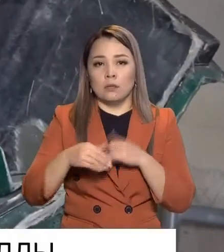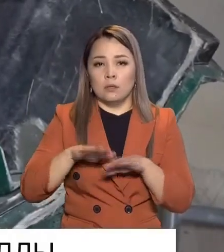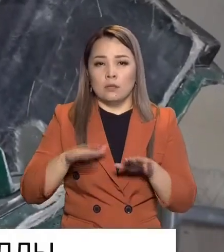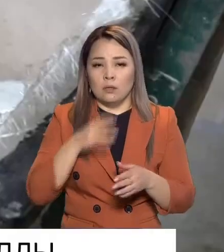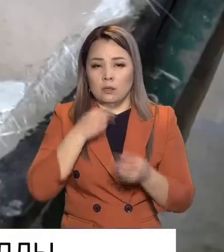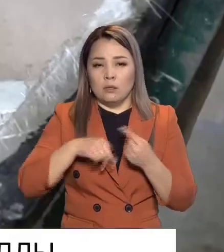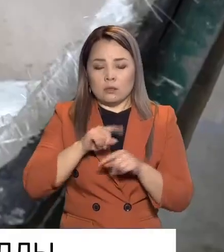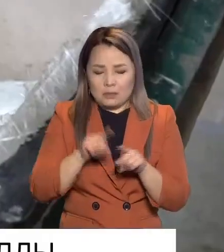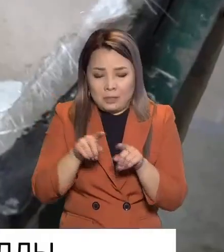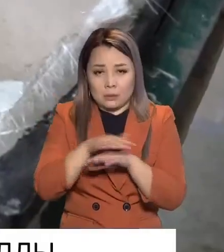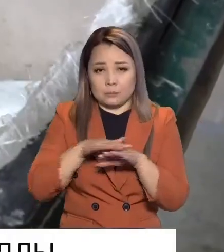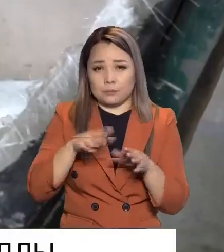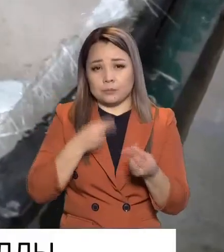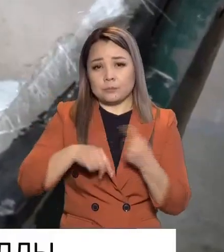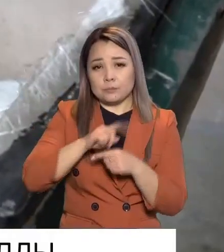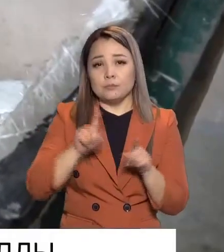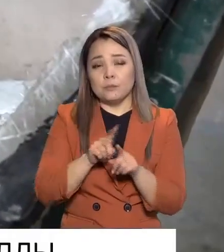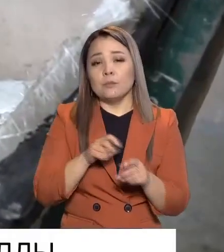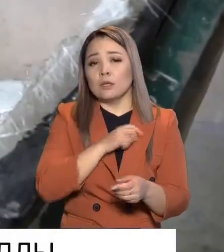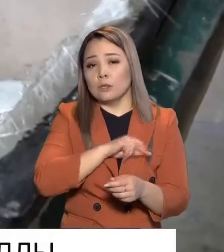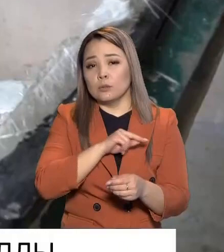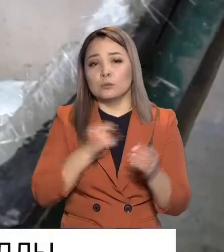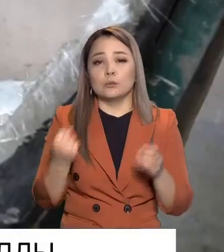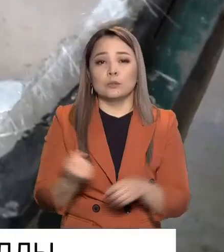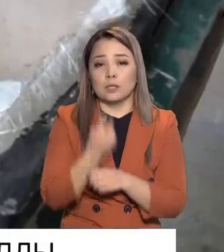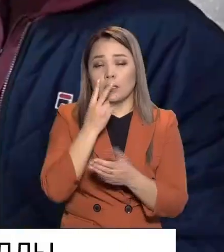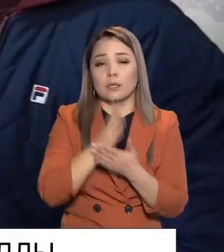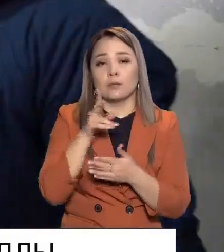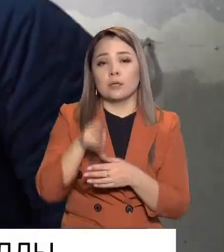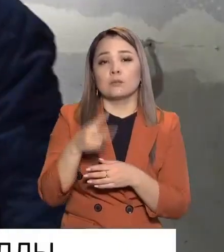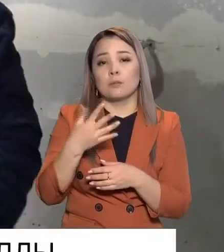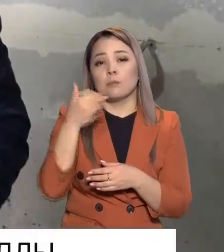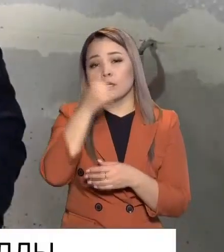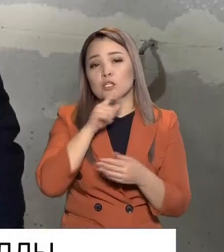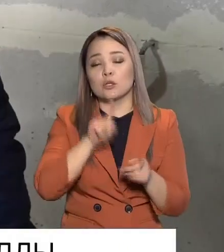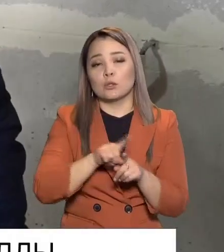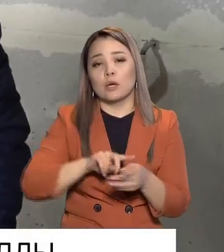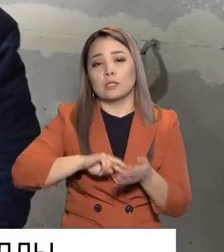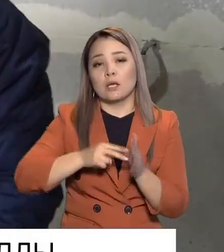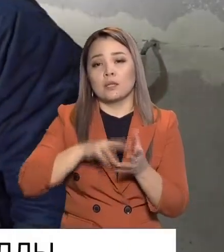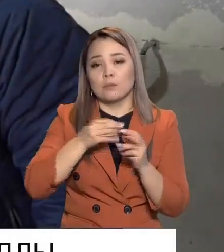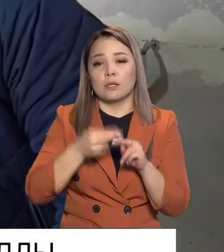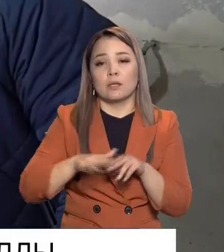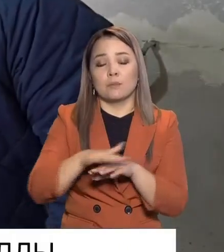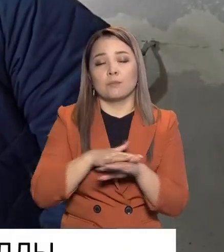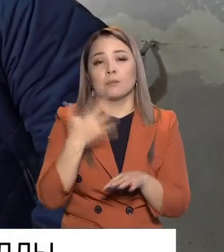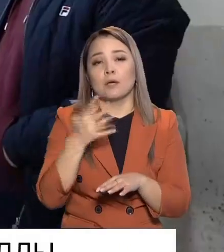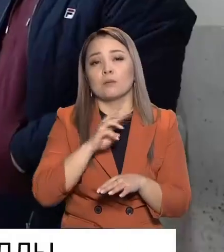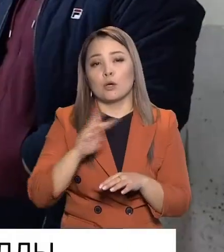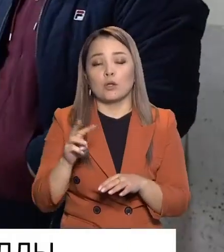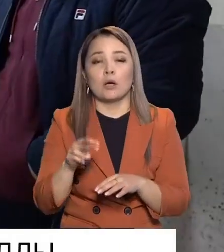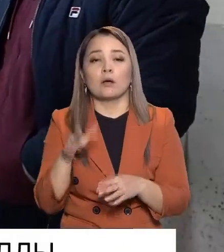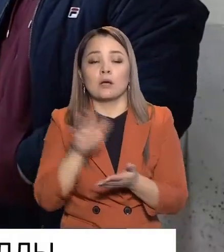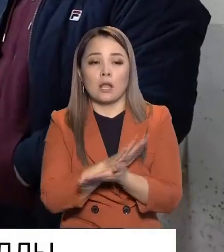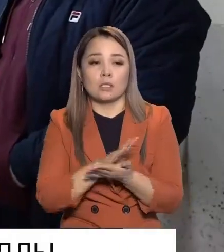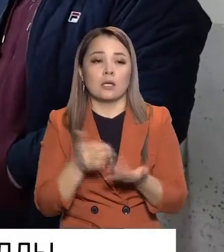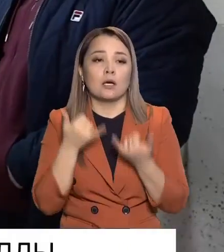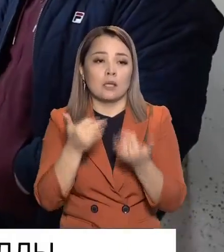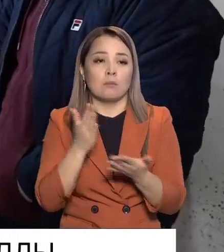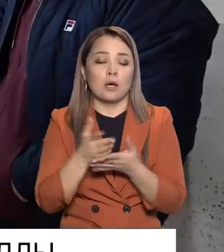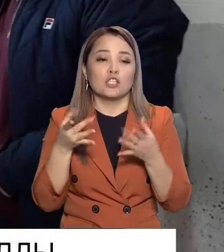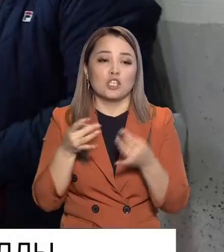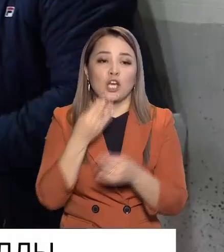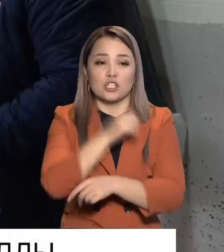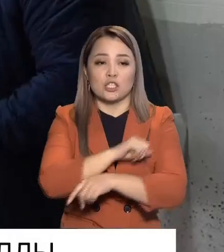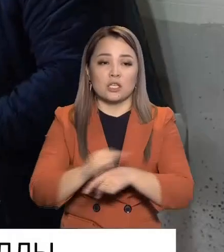жоқ кәсіпті қолға алып, бизнестің жол картасы 2025 бағдарламасы аясында 5 миллион теңге грант ұтқан. Оған қажетті